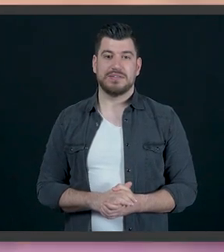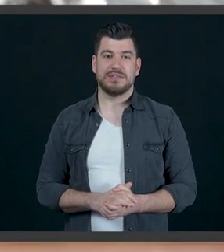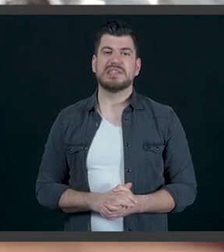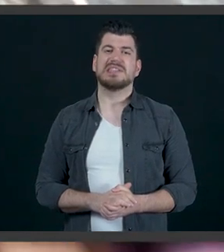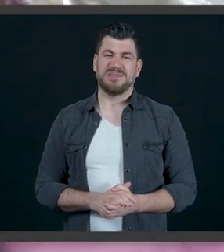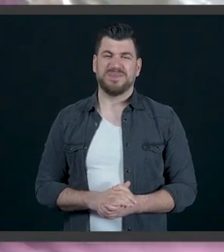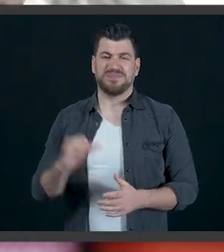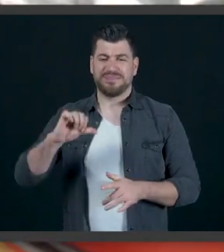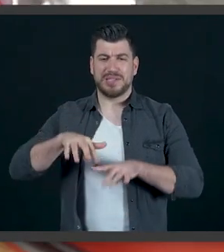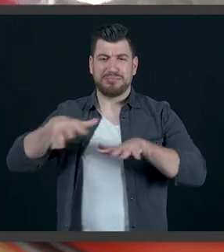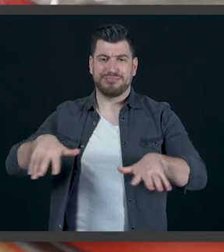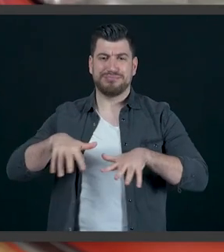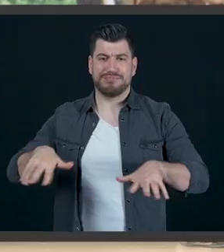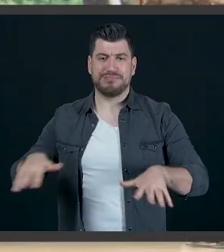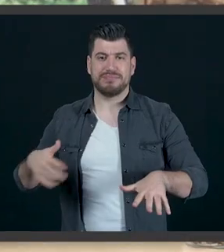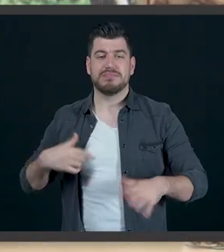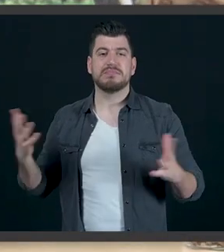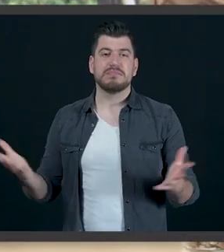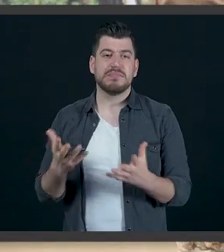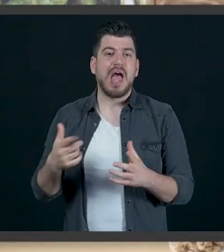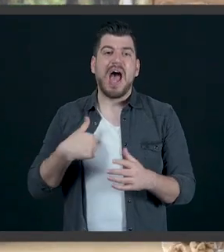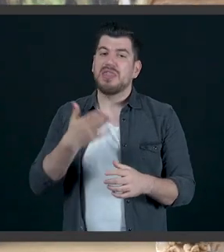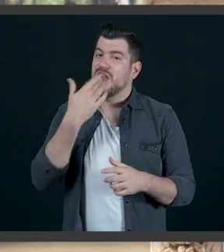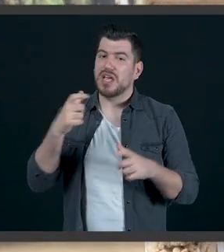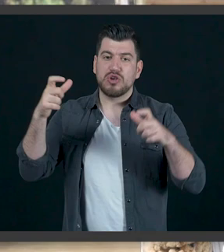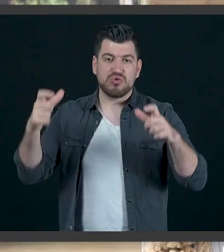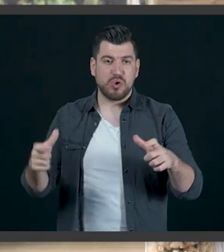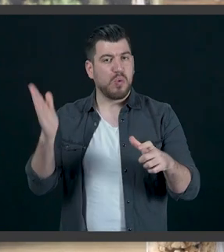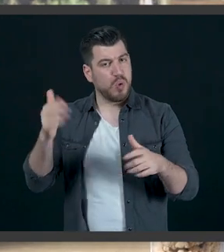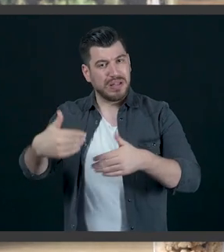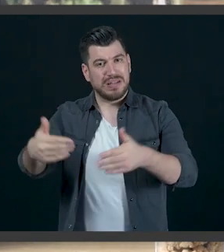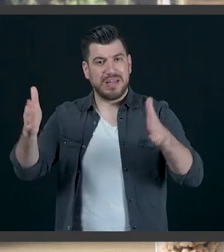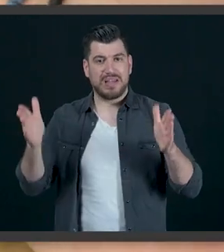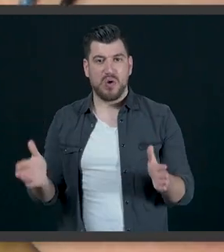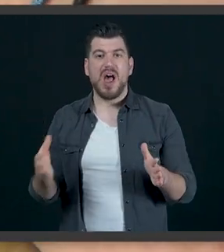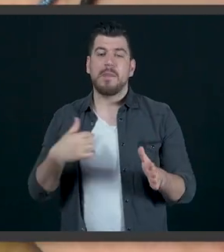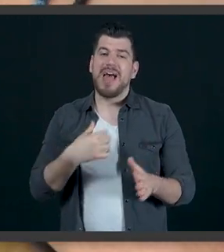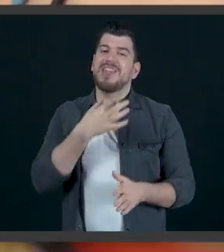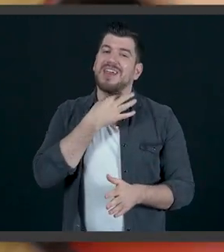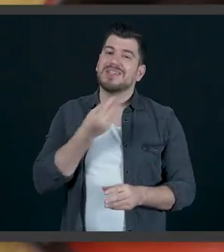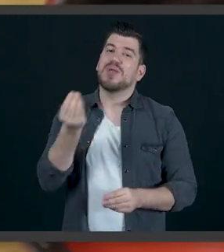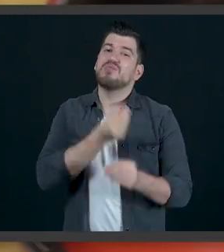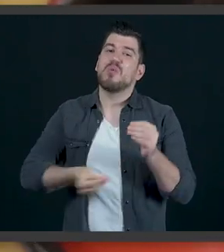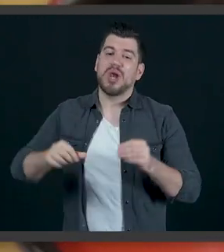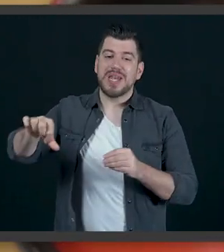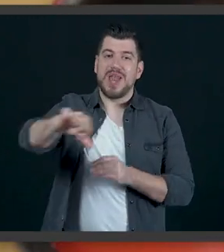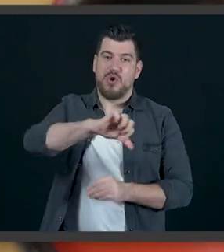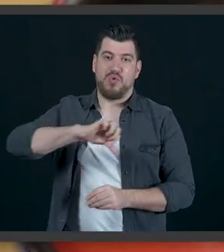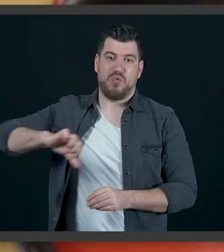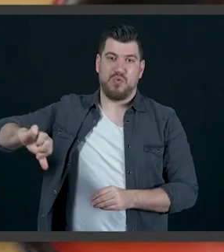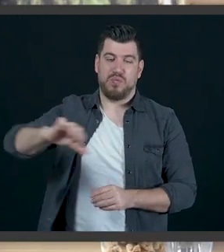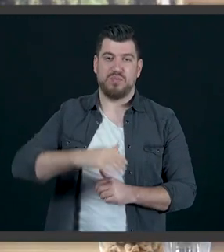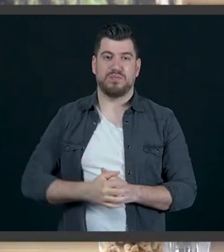Γέμισα και νερά. Δεν πειράζει. Σε περίπτωση που δεν έχετε στρόγγυλο, μπορείτε να πάρετε τετράγωνο, αλλά θα χρειαστεί πολύ περισσότερο νερό, εντάξει.